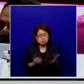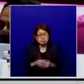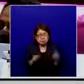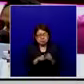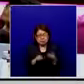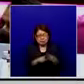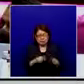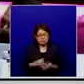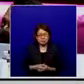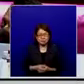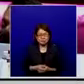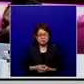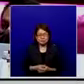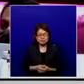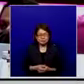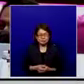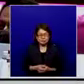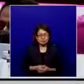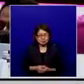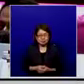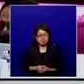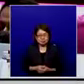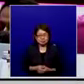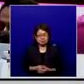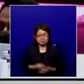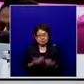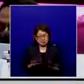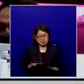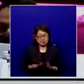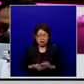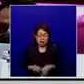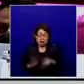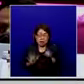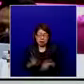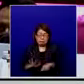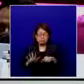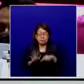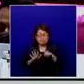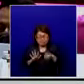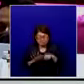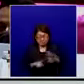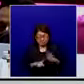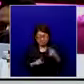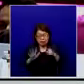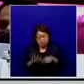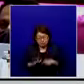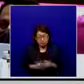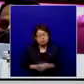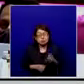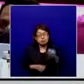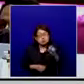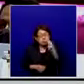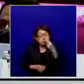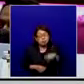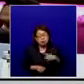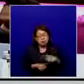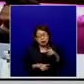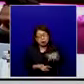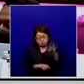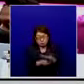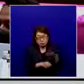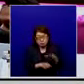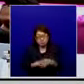และท่านลองดูนะครับชีวิตที่อยู่กับ 5,000 บาทเนี่ยผมบอกแล้วไงท่านลองมาใช้ชีวิตดู